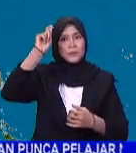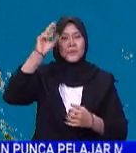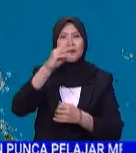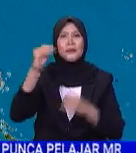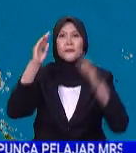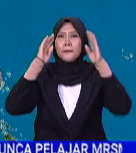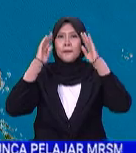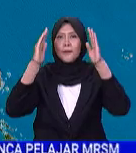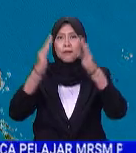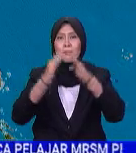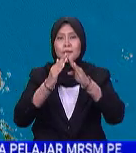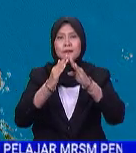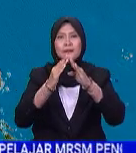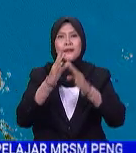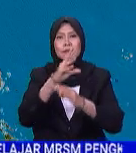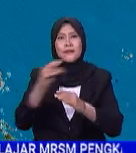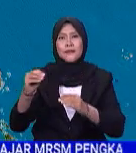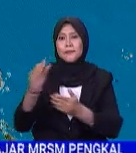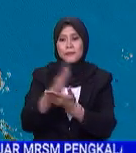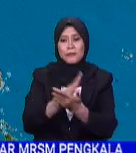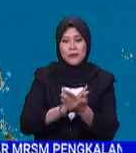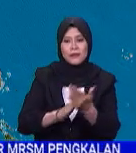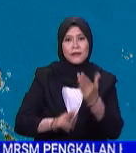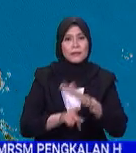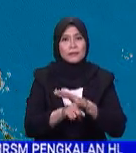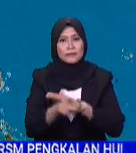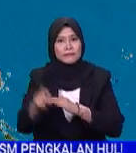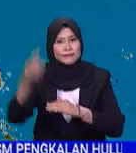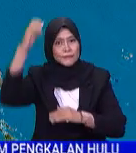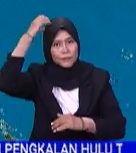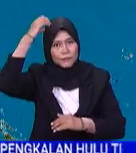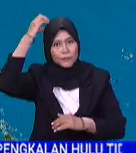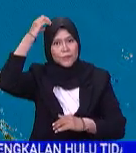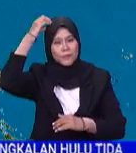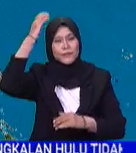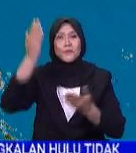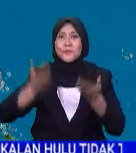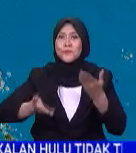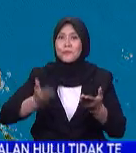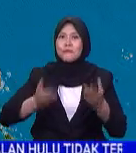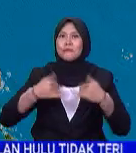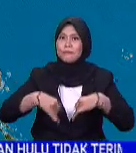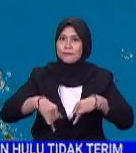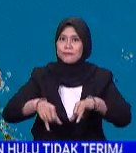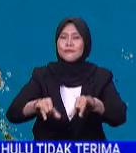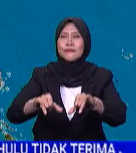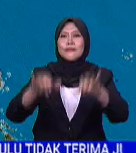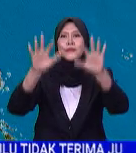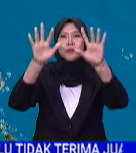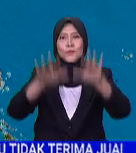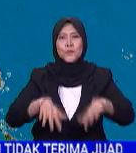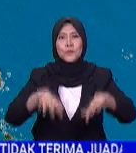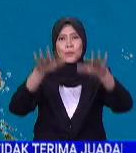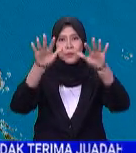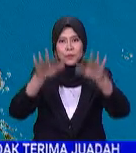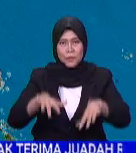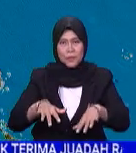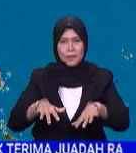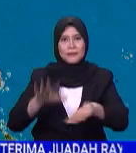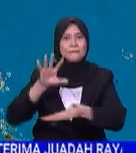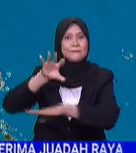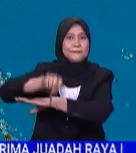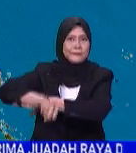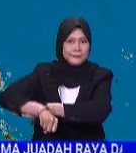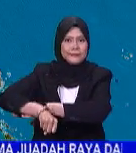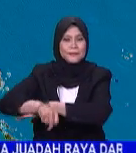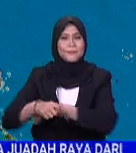juga Pahang serta sedikit melibatkan bahagian pedalaman negeri Selangor yang dijangka masih lagi boleh berterusan sehingga ke